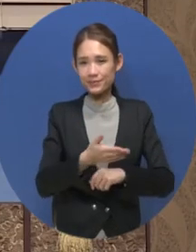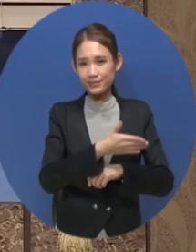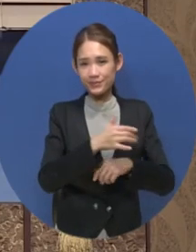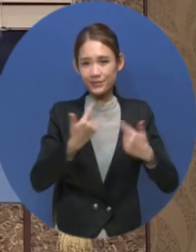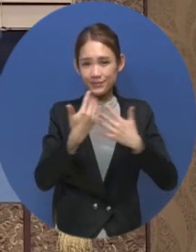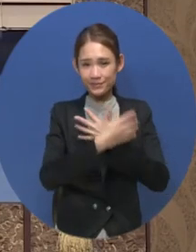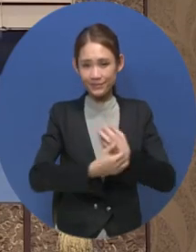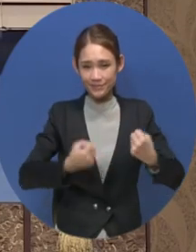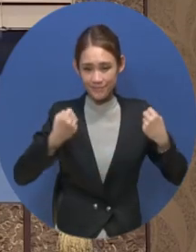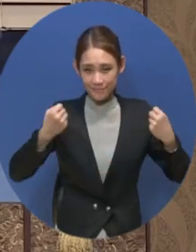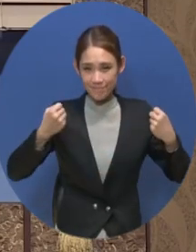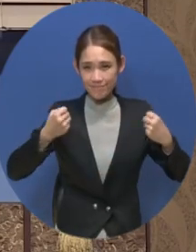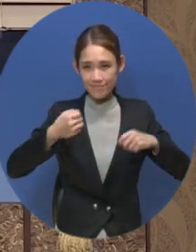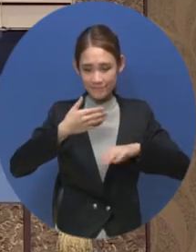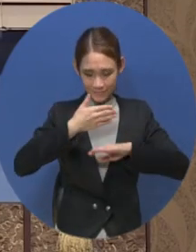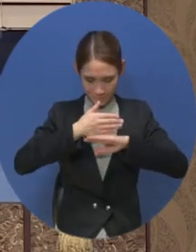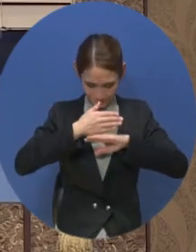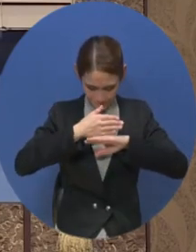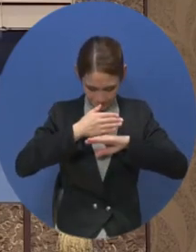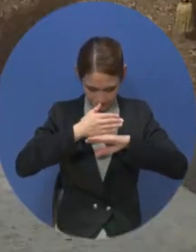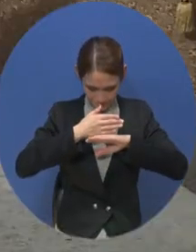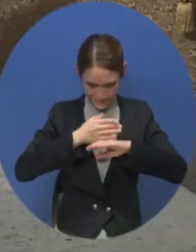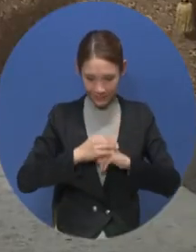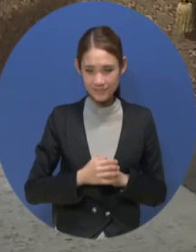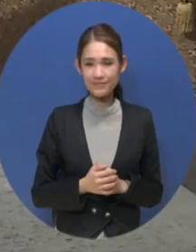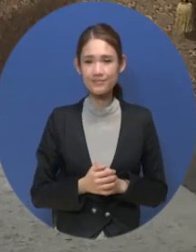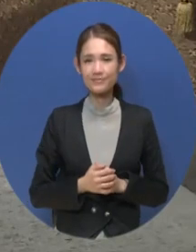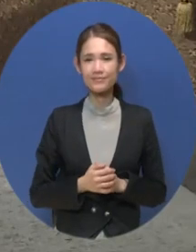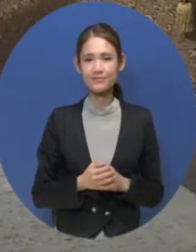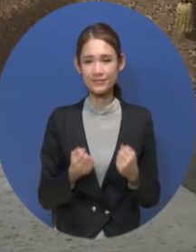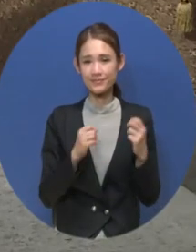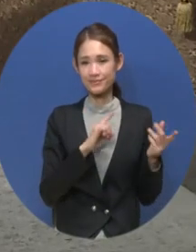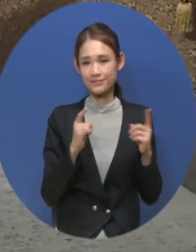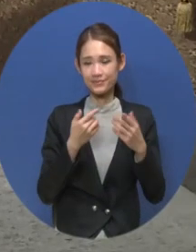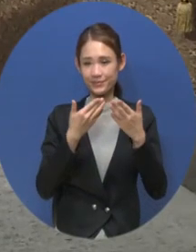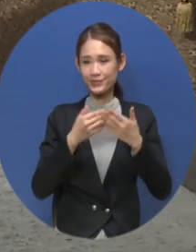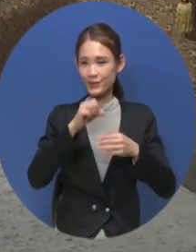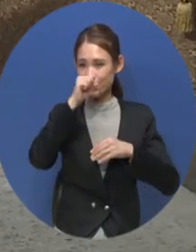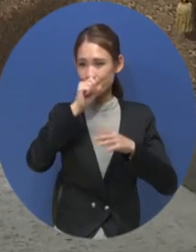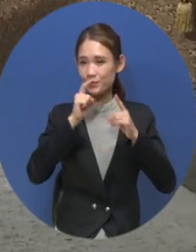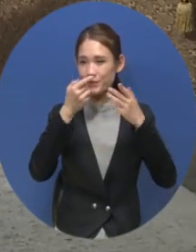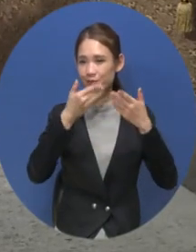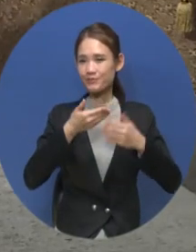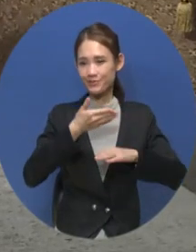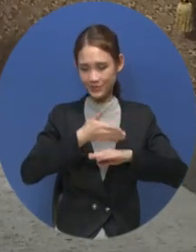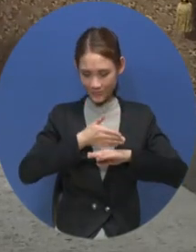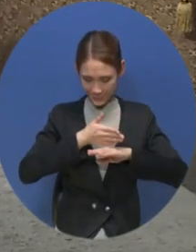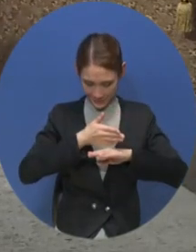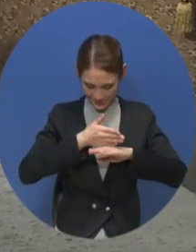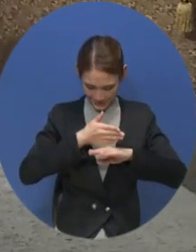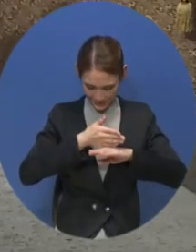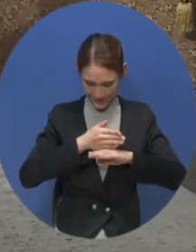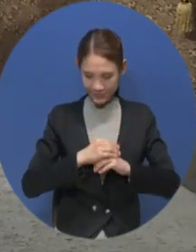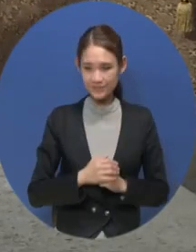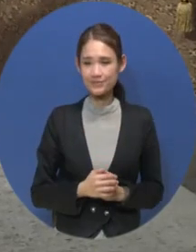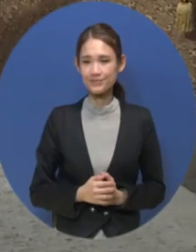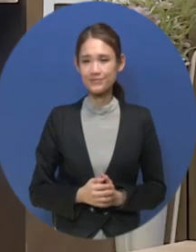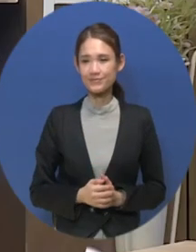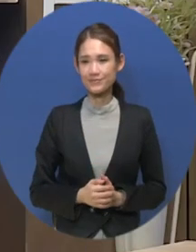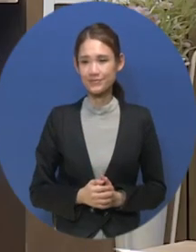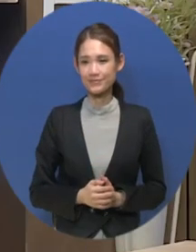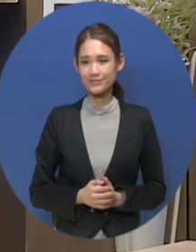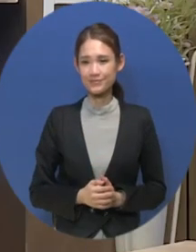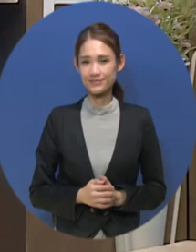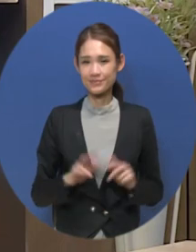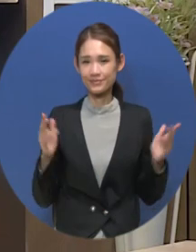늘 건강하십시오. 고맙습니다. 네, 힘이 되는 오늘 좋은 말씀 감사합니다. 예, 고맙습니다.